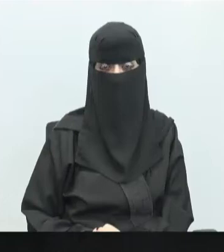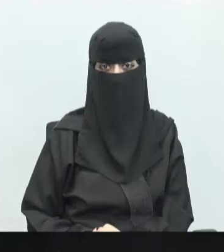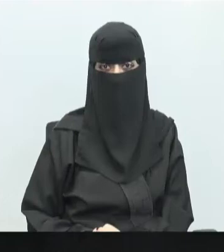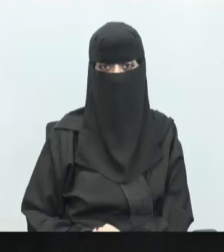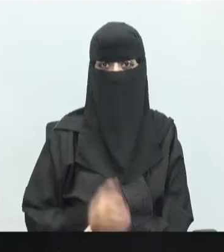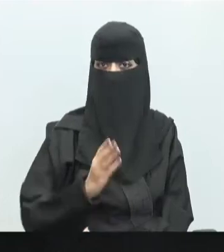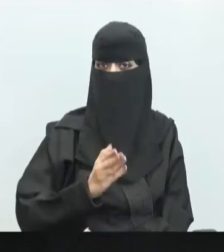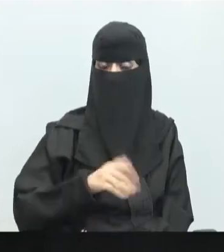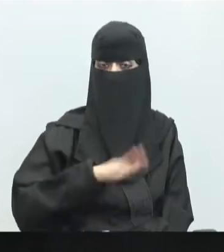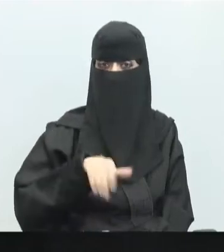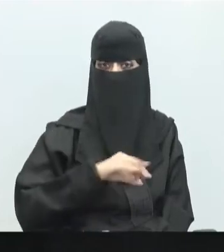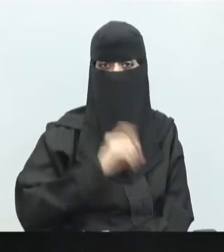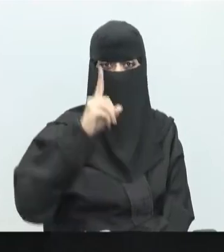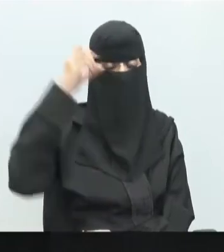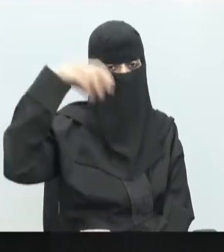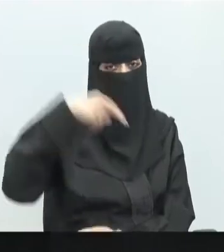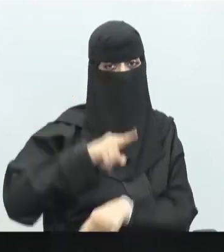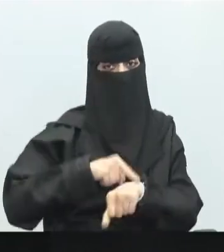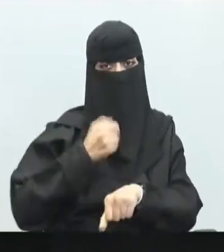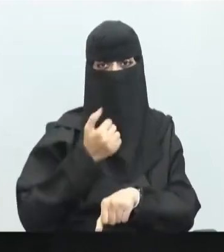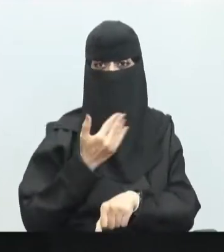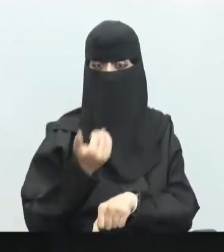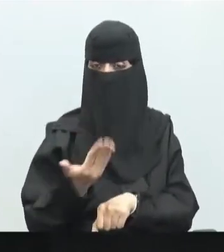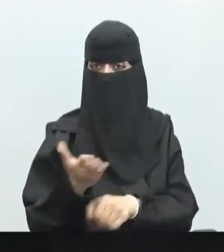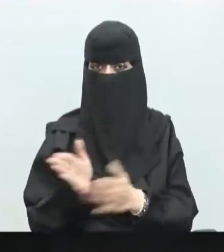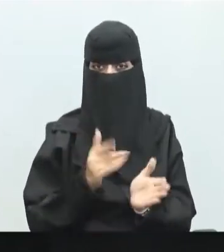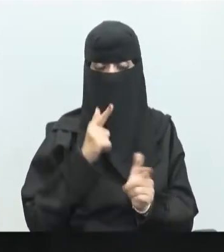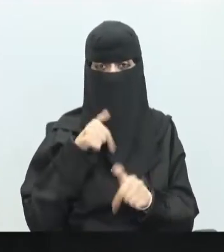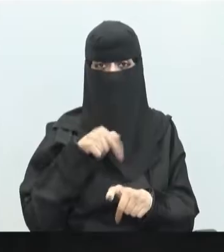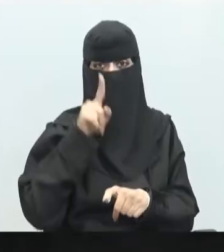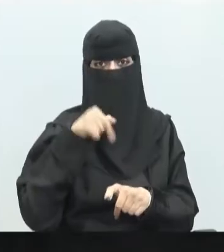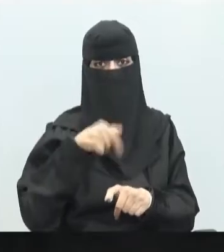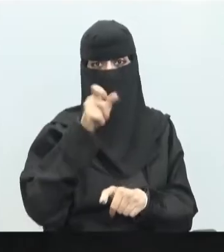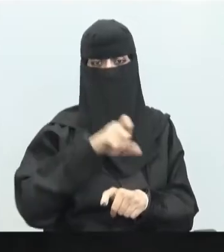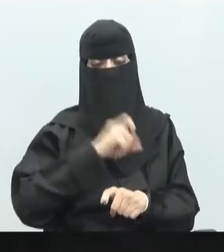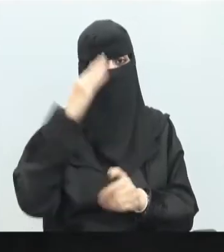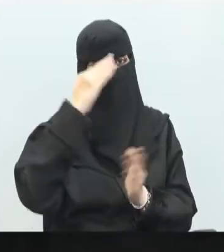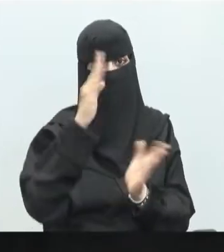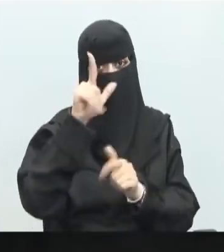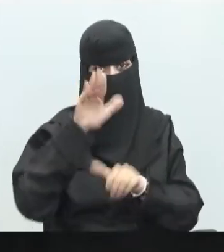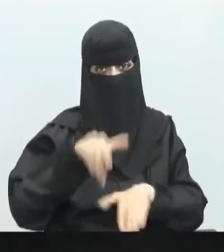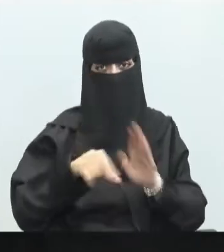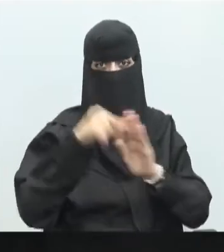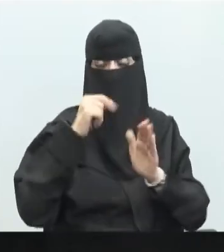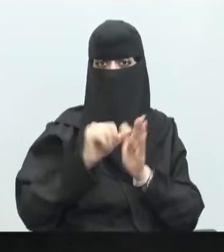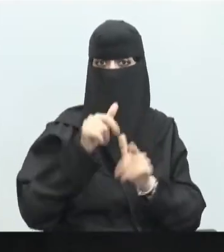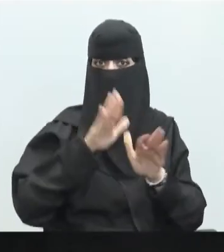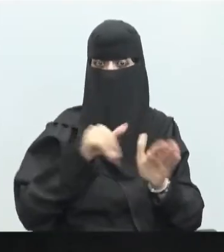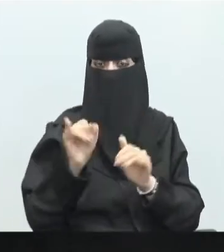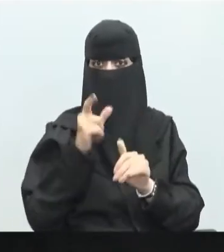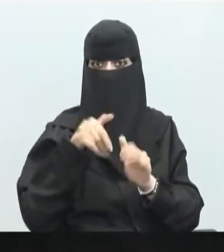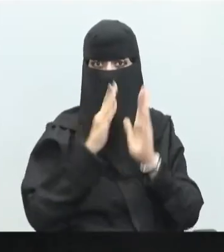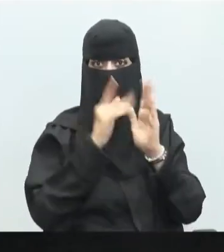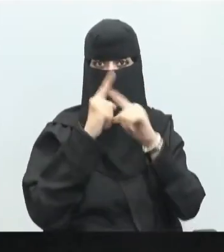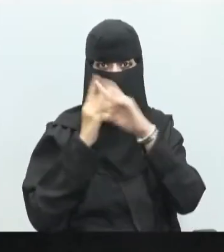السلام عليكم ورحمه الله وبركاته اسعد الله اوقاتكم طلاب وطالبات الاعزاء واهلا وسهلا بكم في درس جديد من دروس